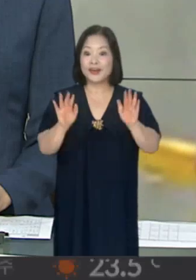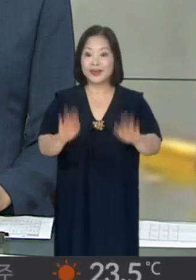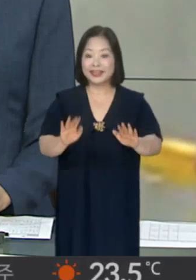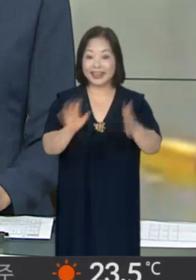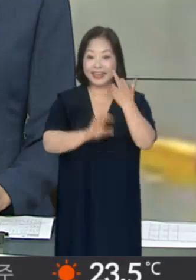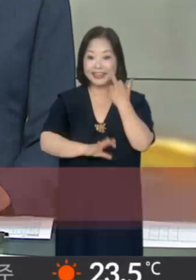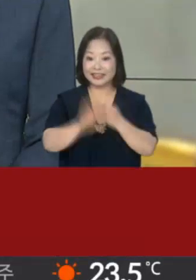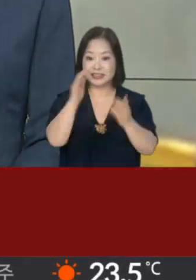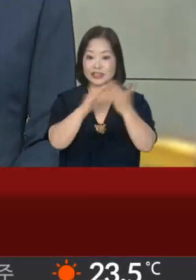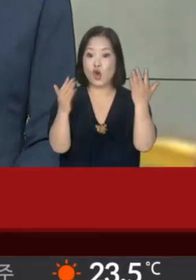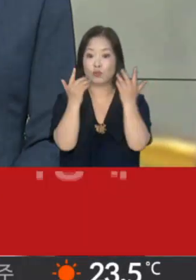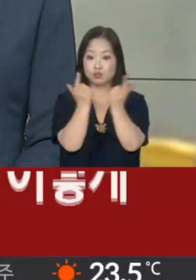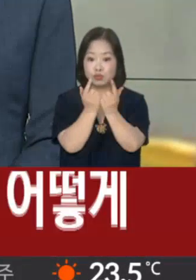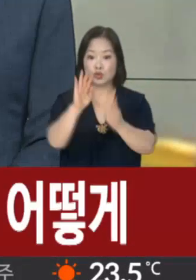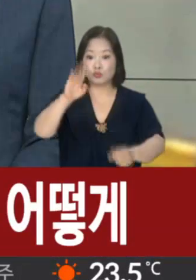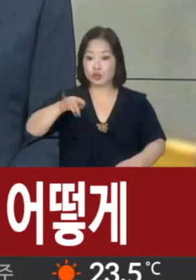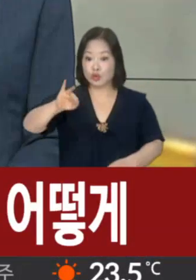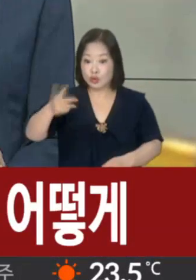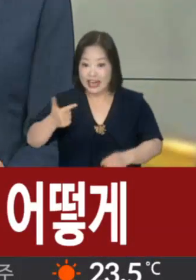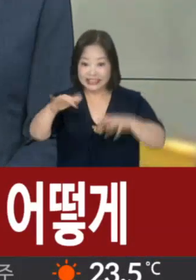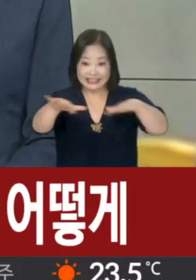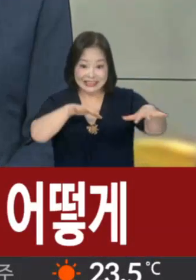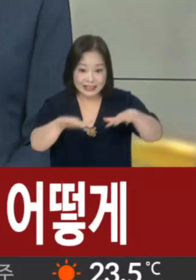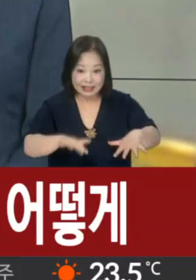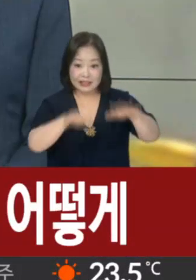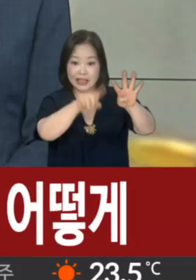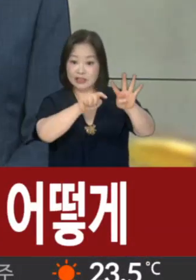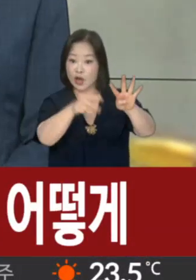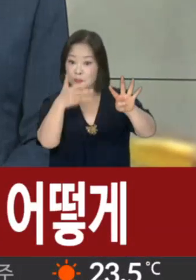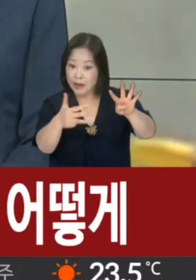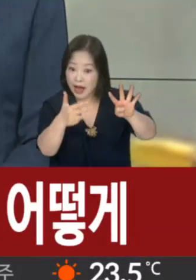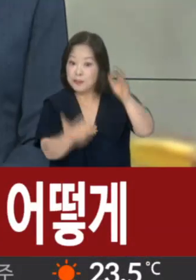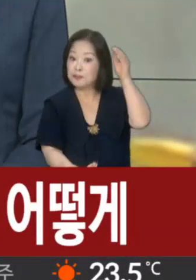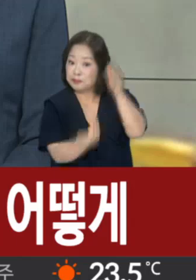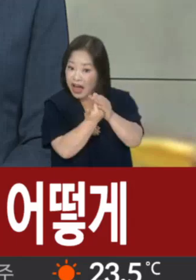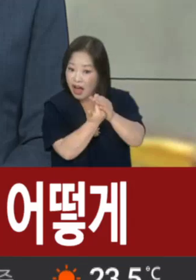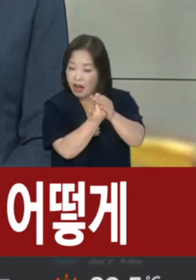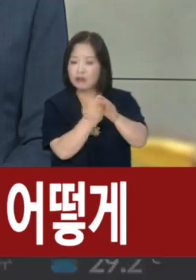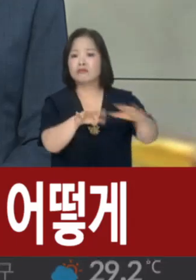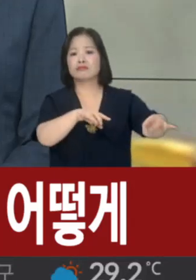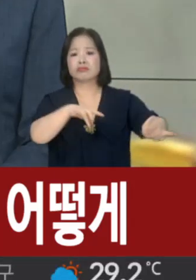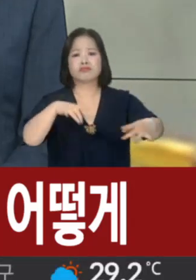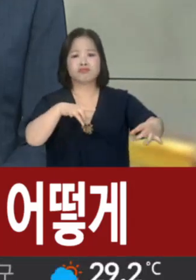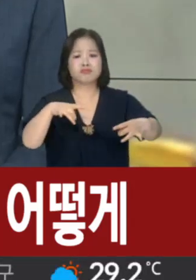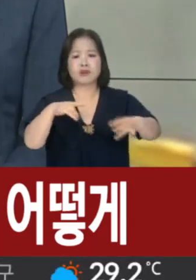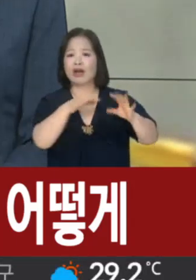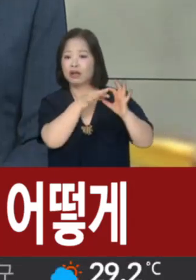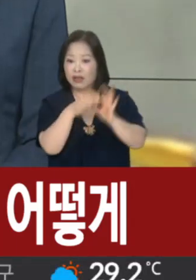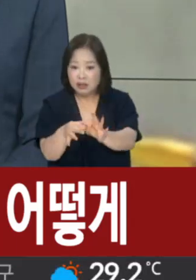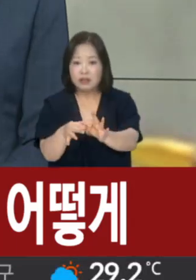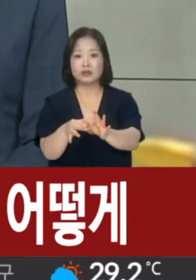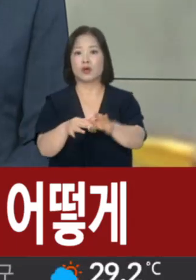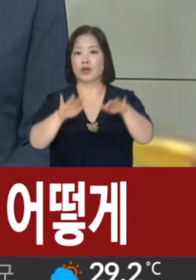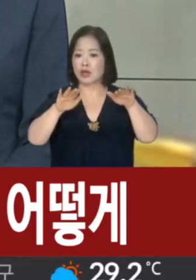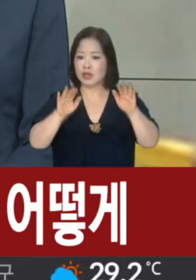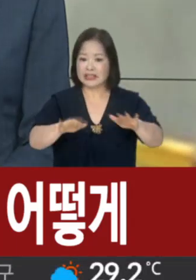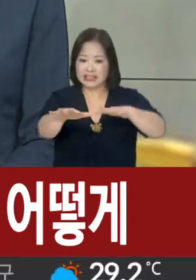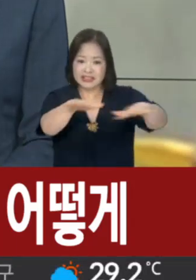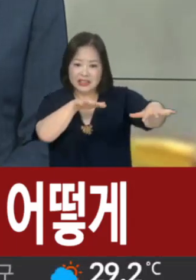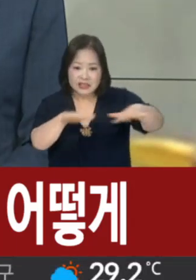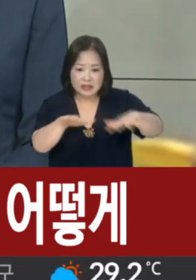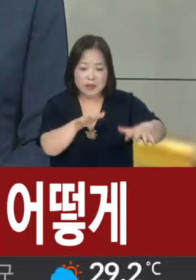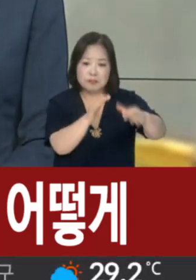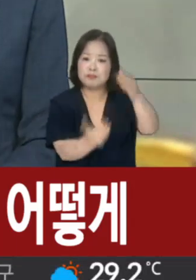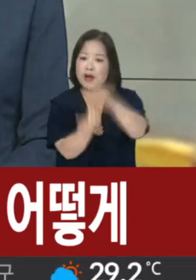오늘 오전 전북 부안군에서 규모 4.8의 지진이 발생한 이후에 여진이 이어지고 있습니다. 네, 올해 들어 최대 규모 지진이고 지진이